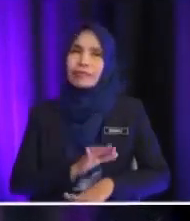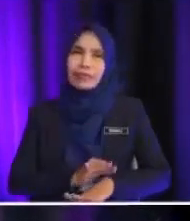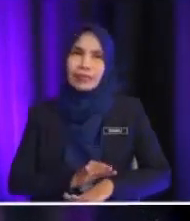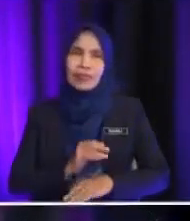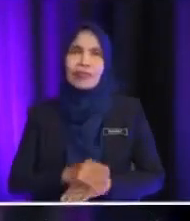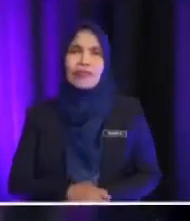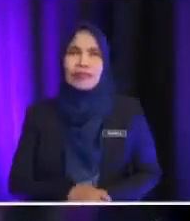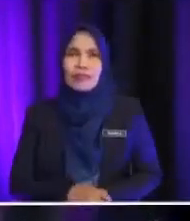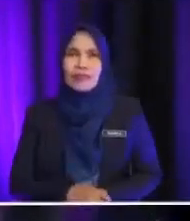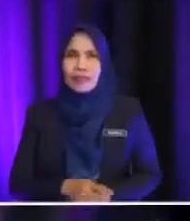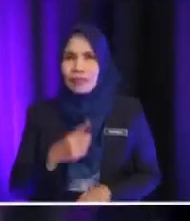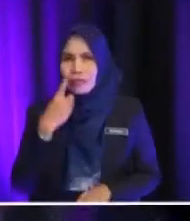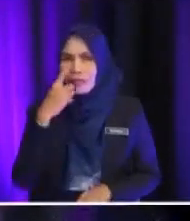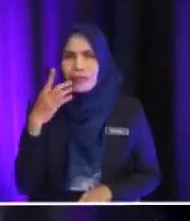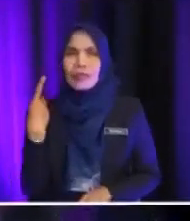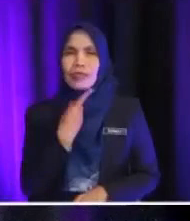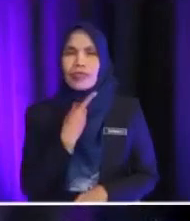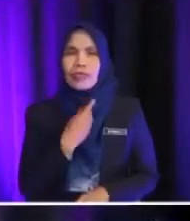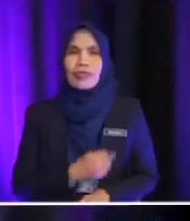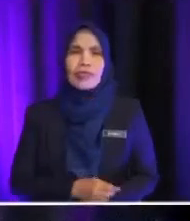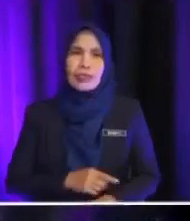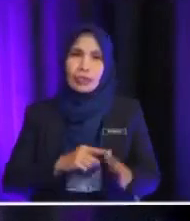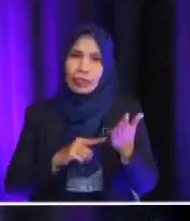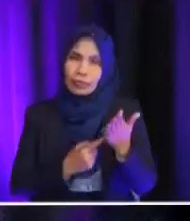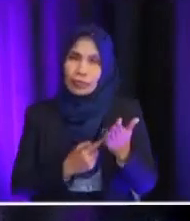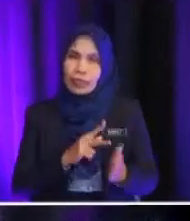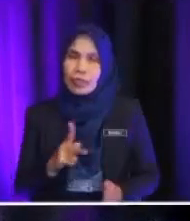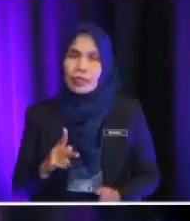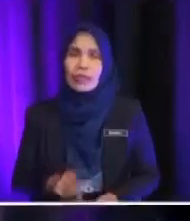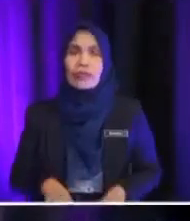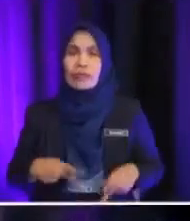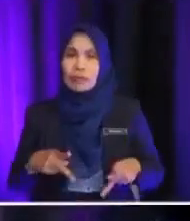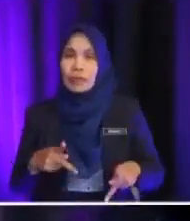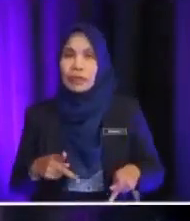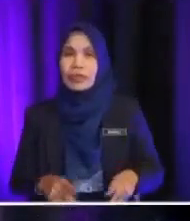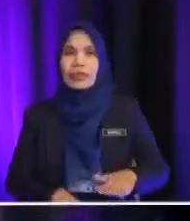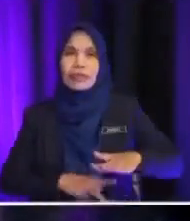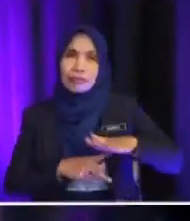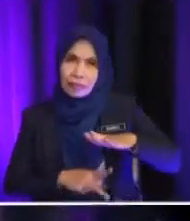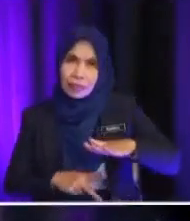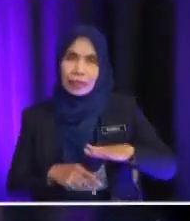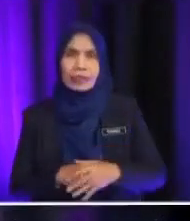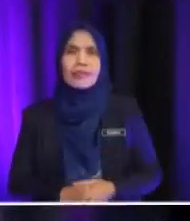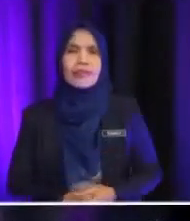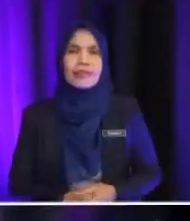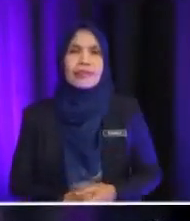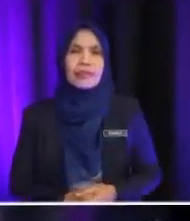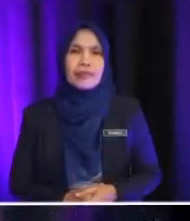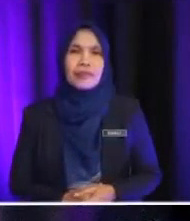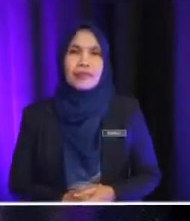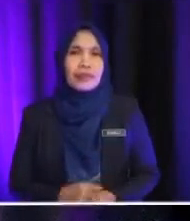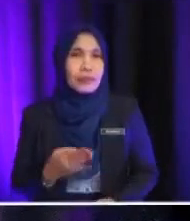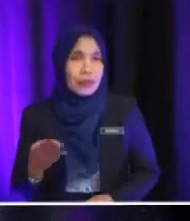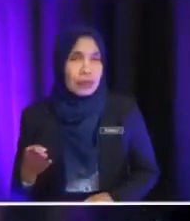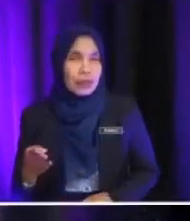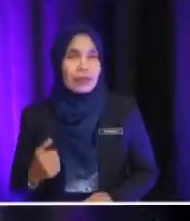1 jam untuk kita memulakan proses memanggang. Betul. Okey, baiklah murid-murid, itu sahaja untuk bahan-bahan bagi kita nak